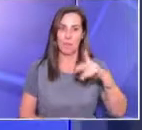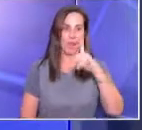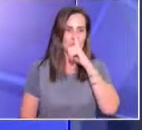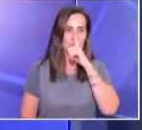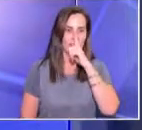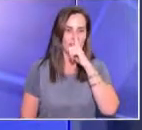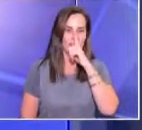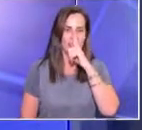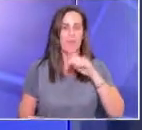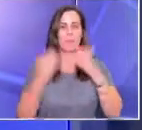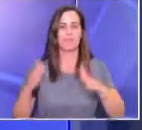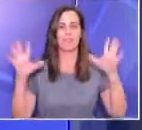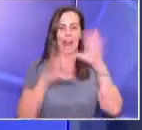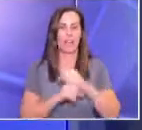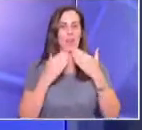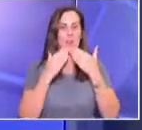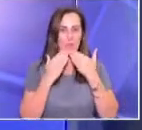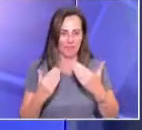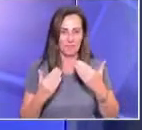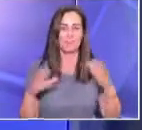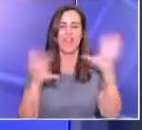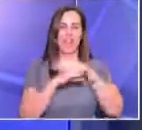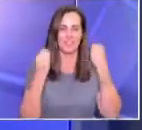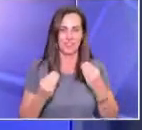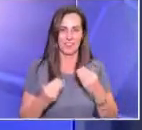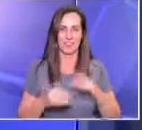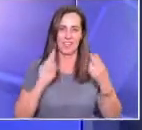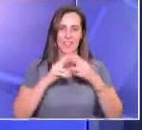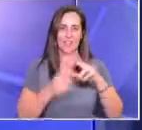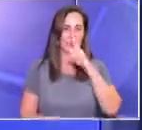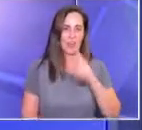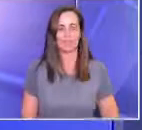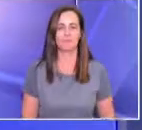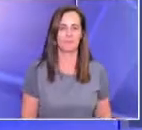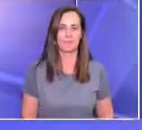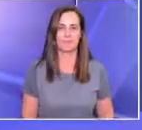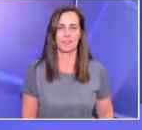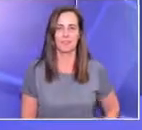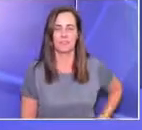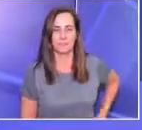ראשון במשכן לילה. תודה רבה, ערב טוב, נתראה ביום ראשון.